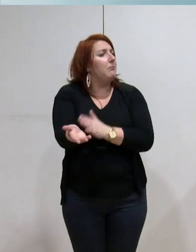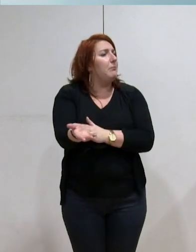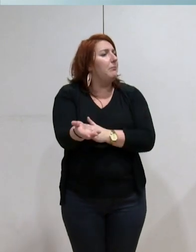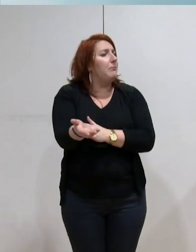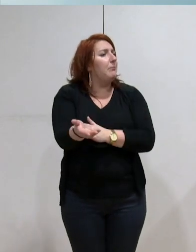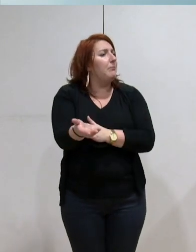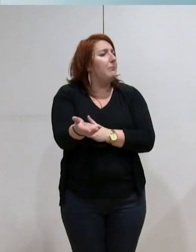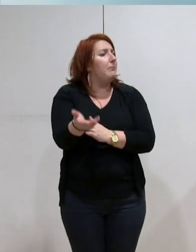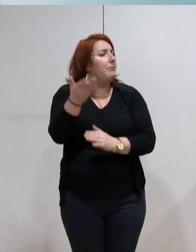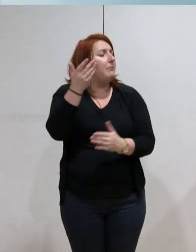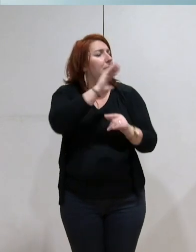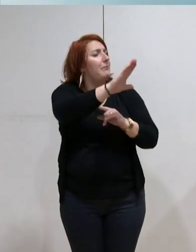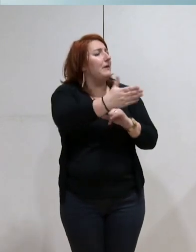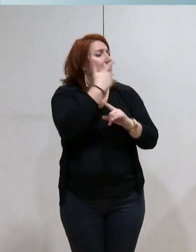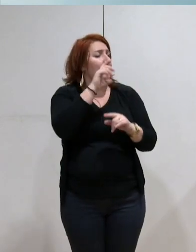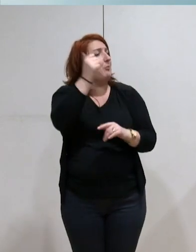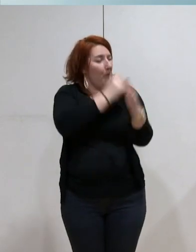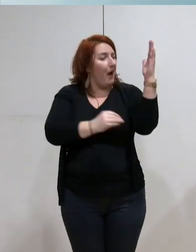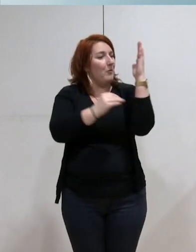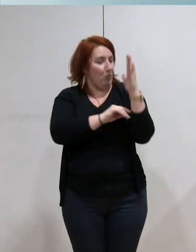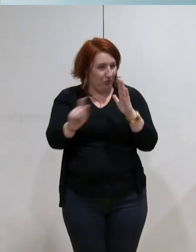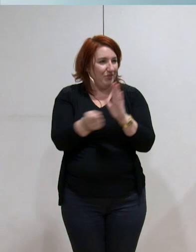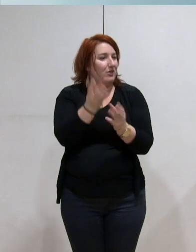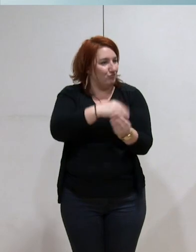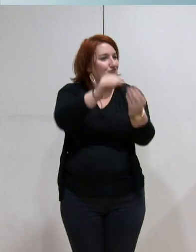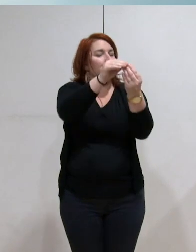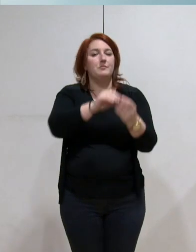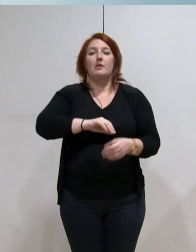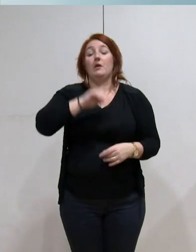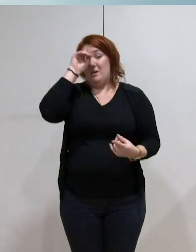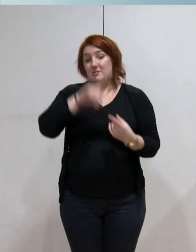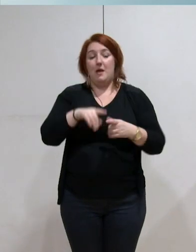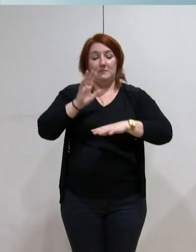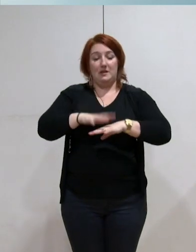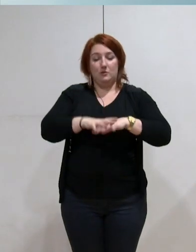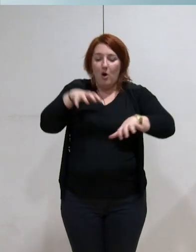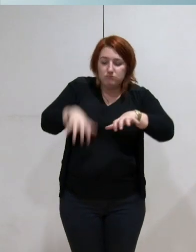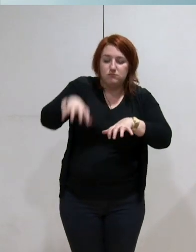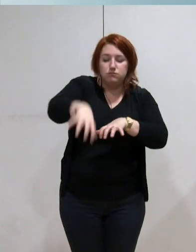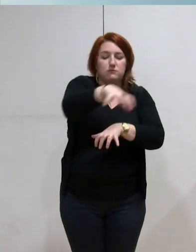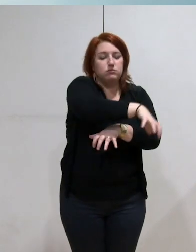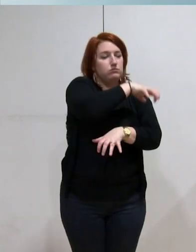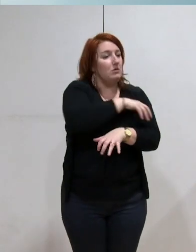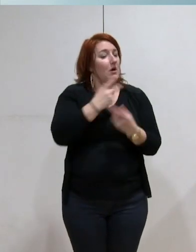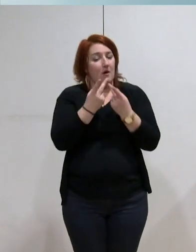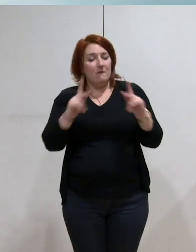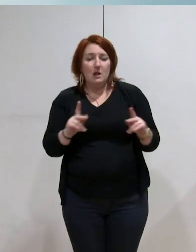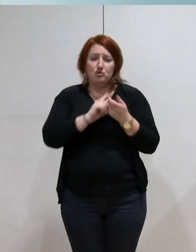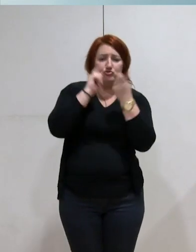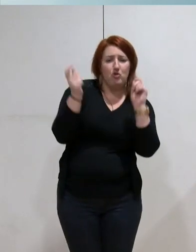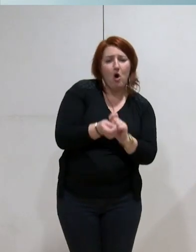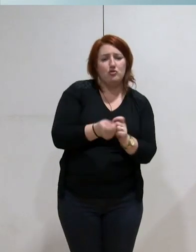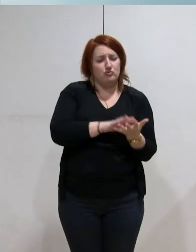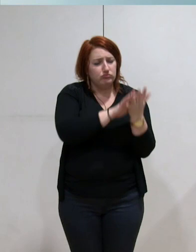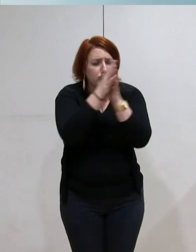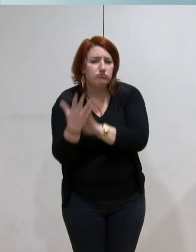avons déposé concernant maintenant le redécoupage des secteurs la ville change se construit il est donc indispensable